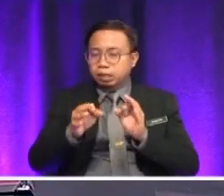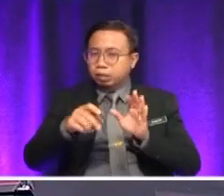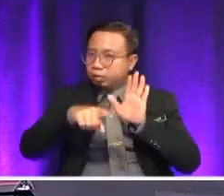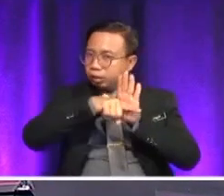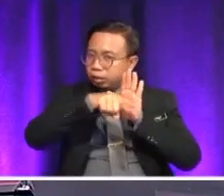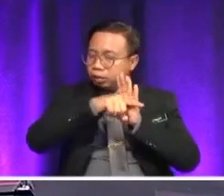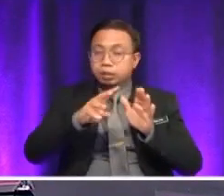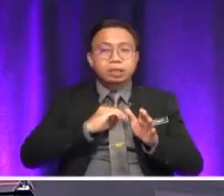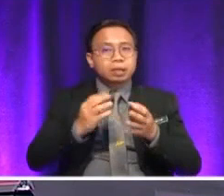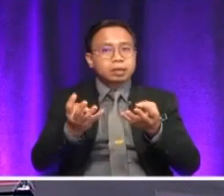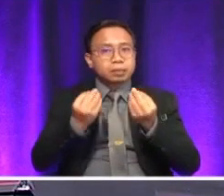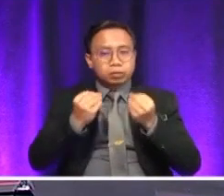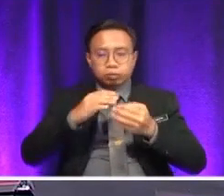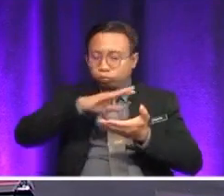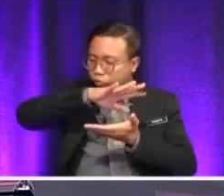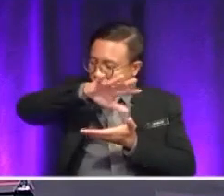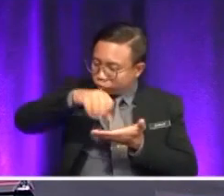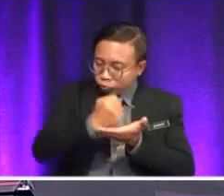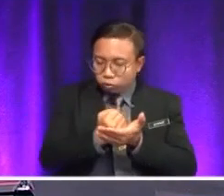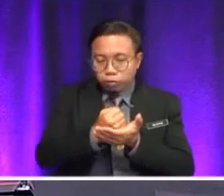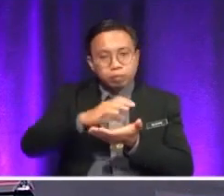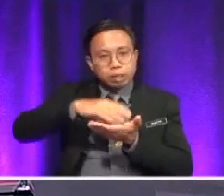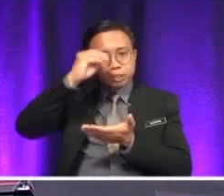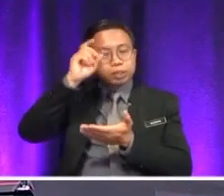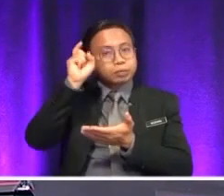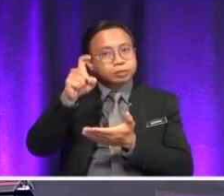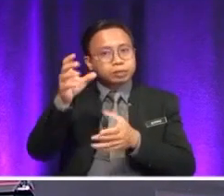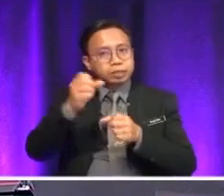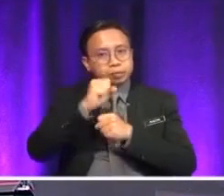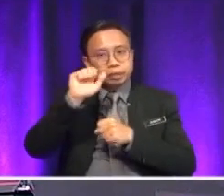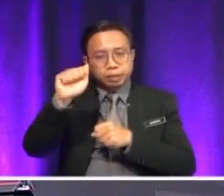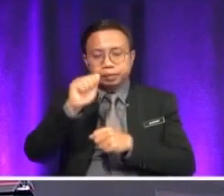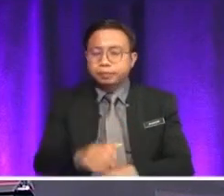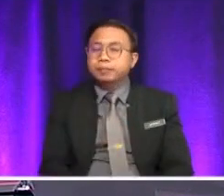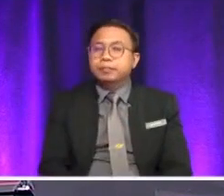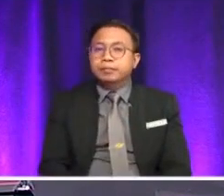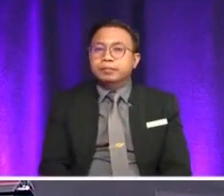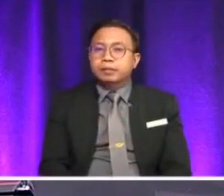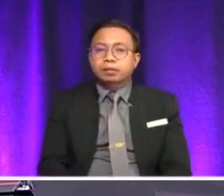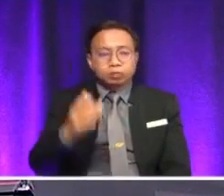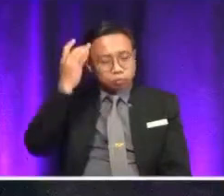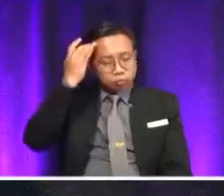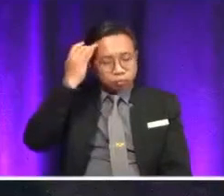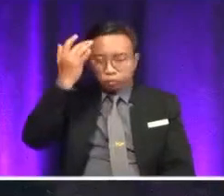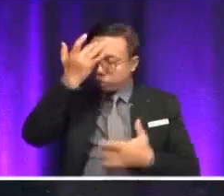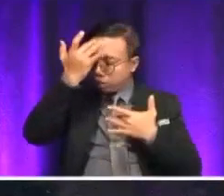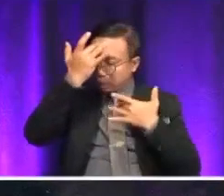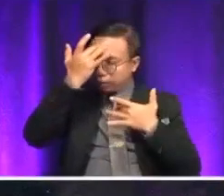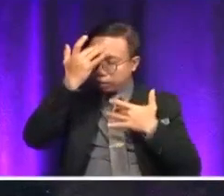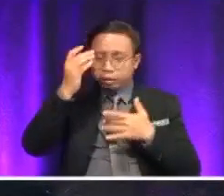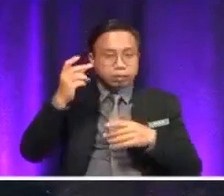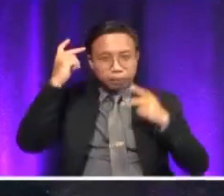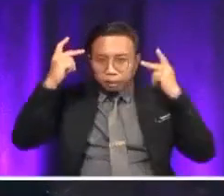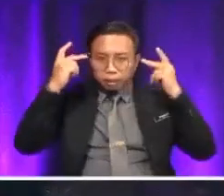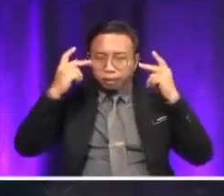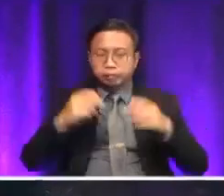nak semua mata pelajaran A. Tak kemerah kan? Jadi dua situasi yang berbeza di situ. Betul.